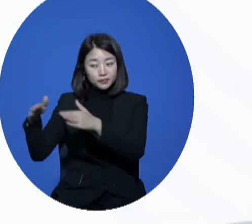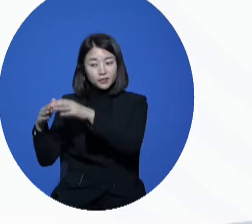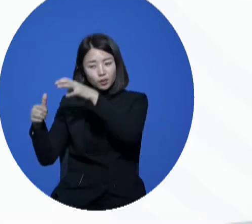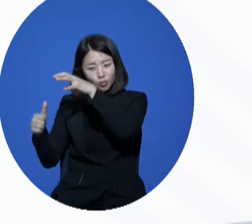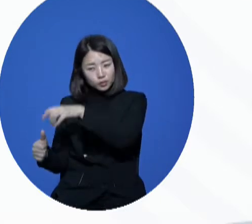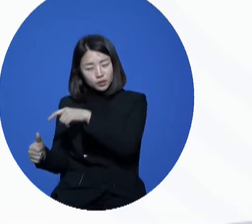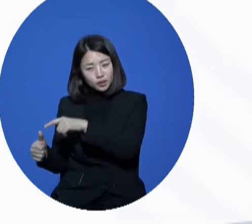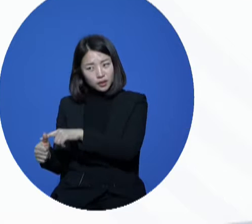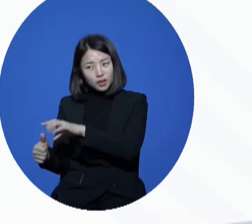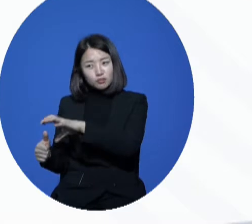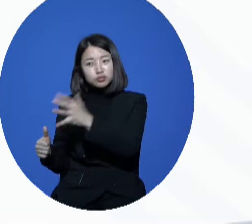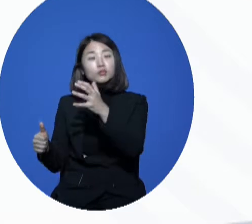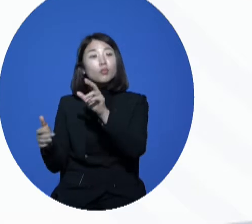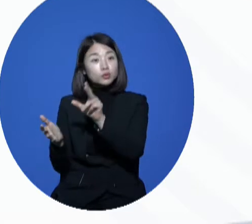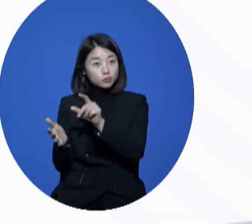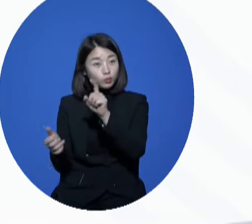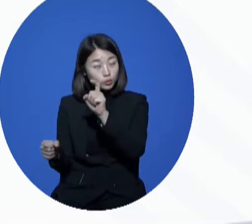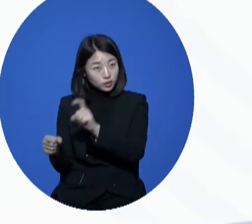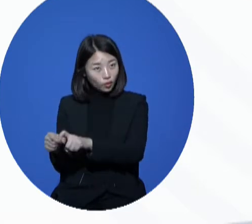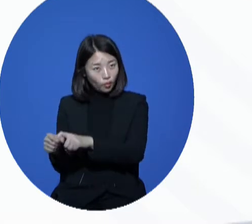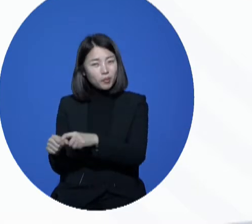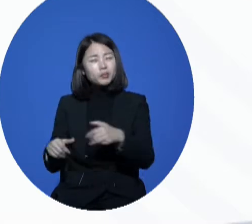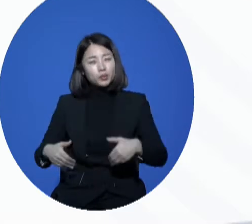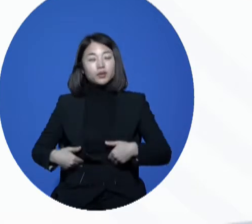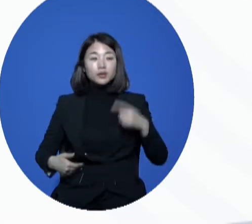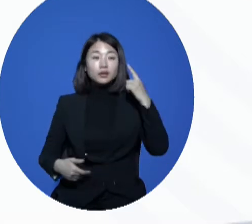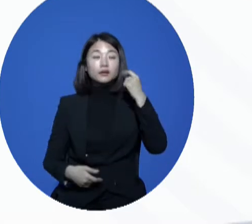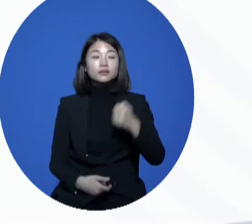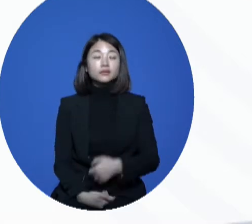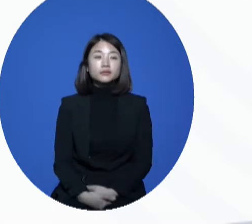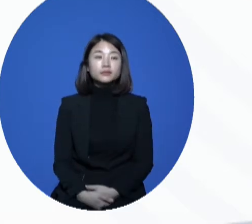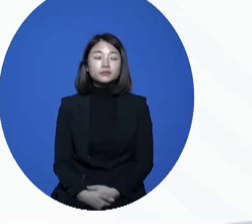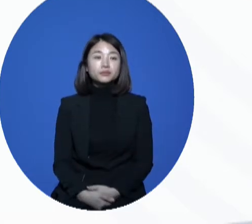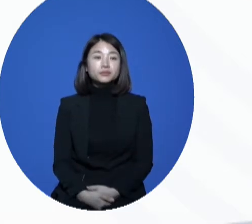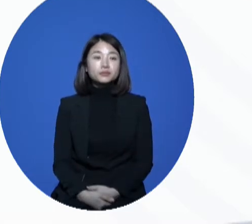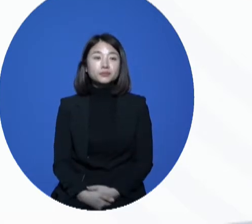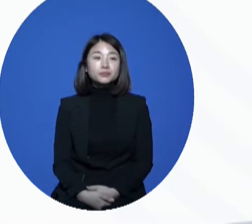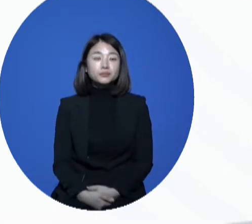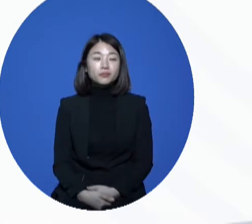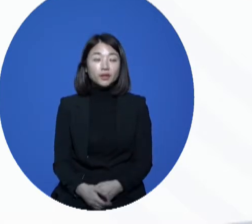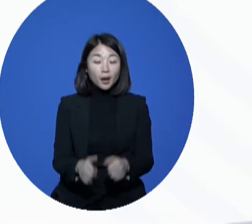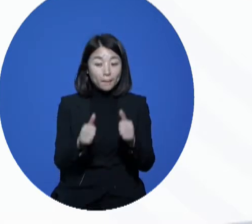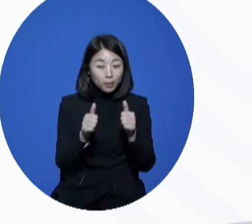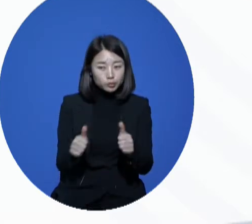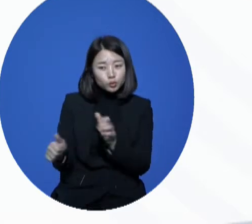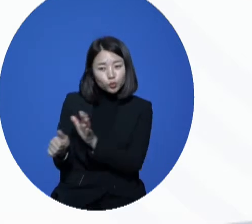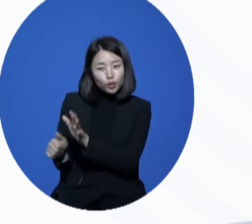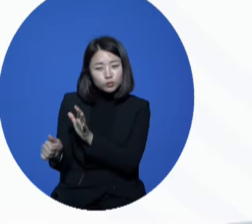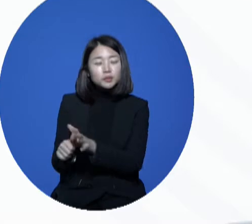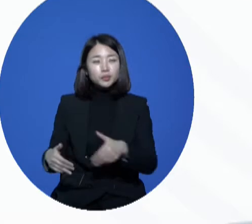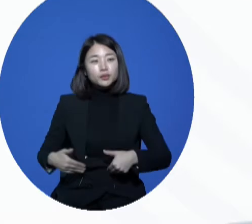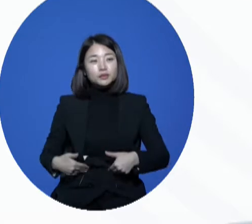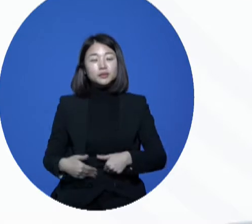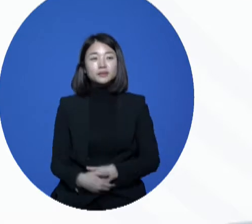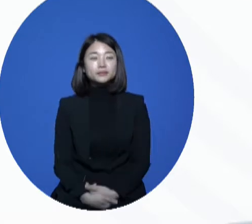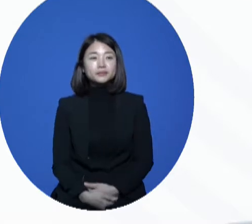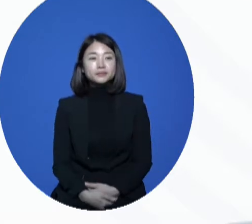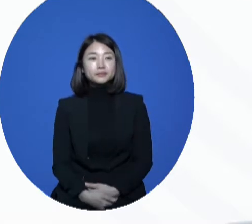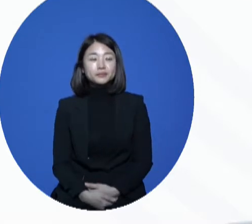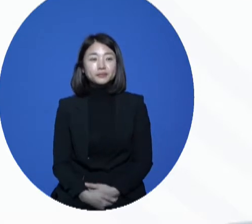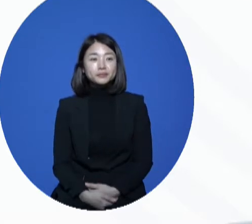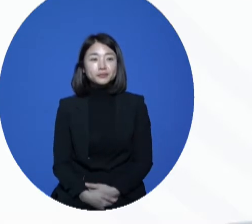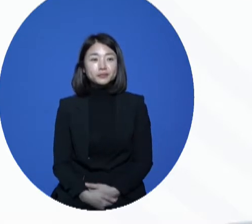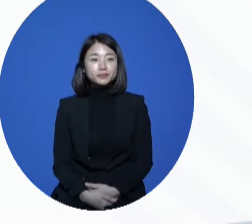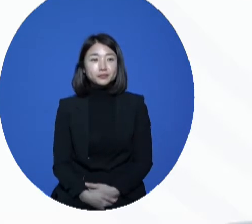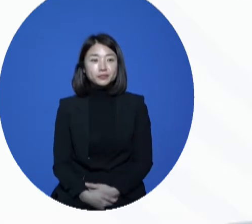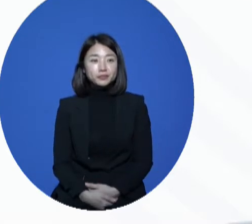문제를 해결하는데 반드시 필요하다고 생각합니다. 법적인 옹호 활동이 더 많이 필요합니다. 지역